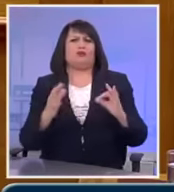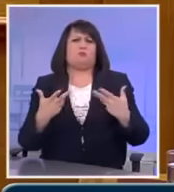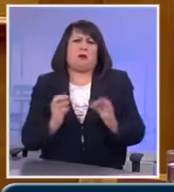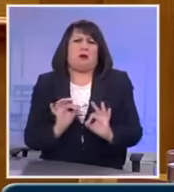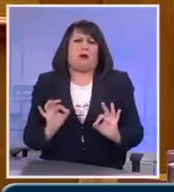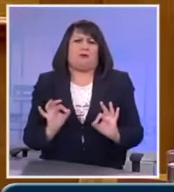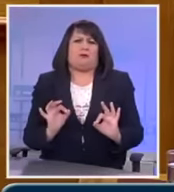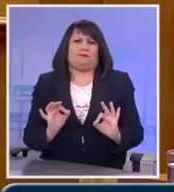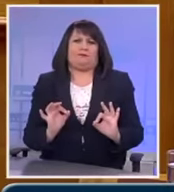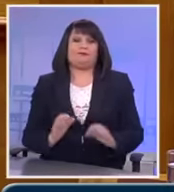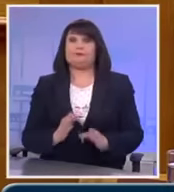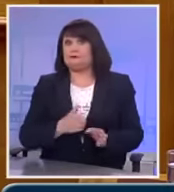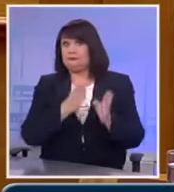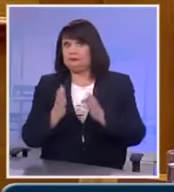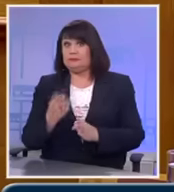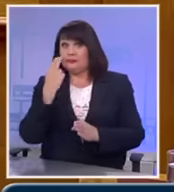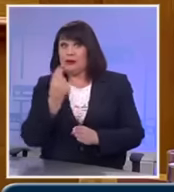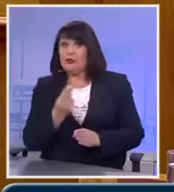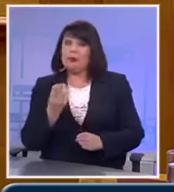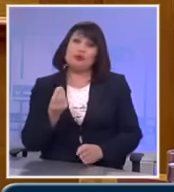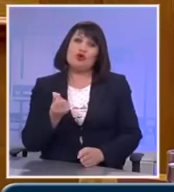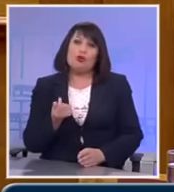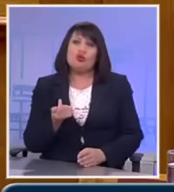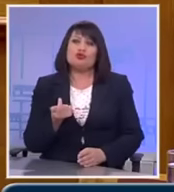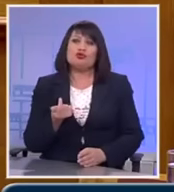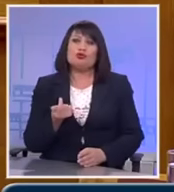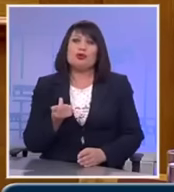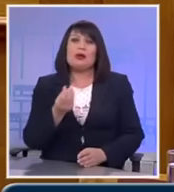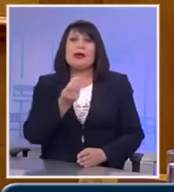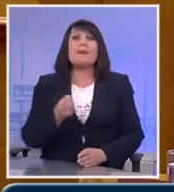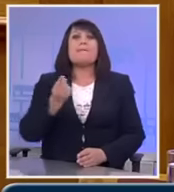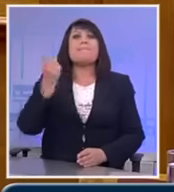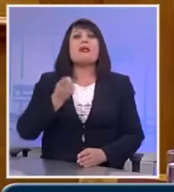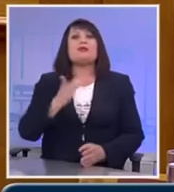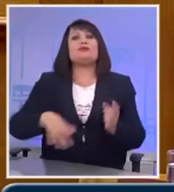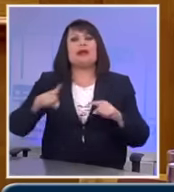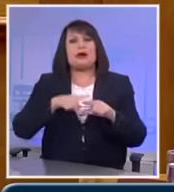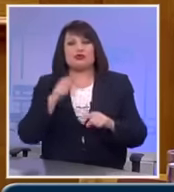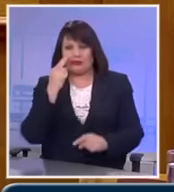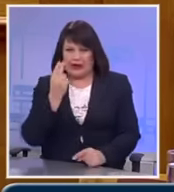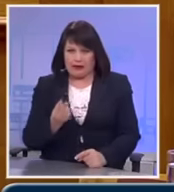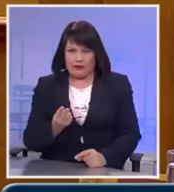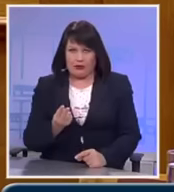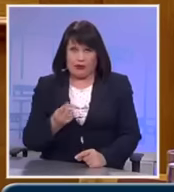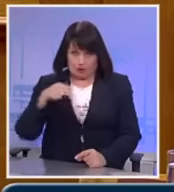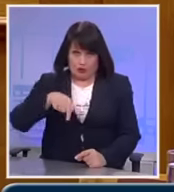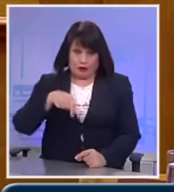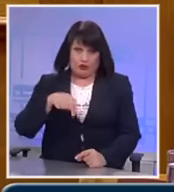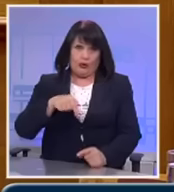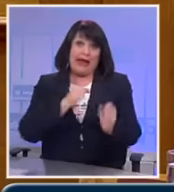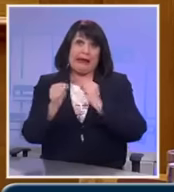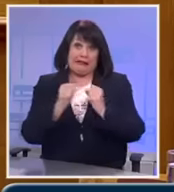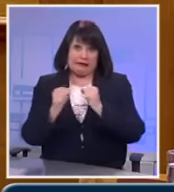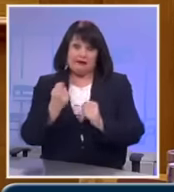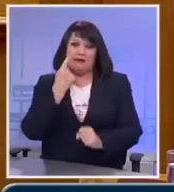χαρά ο άλλος είναι να πί πως η συντριπτική πλειονότητα του ελληνικού λαού ειδικά στις μέρες μας στις μέρες